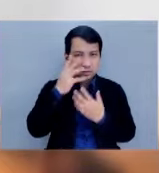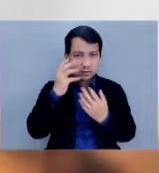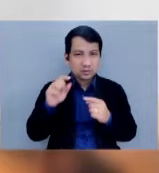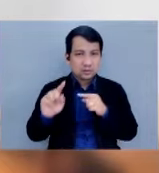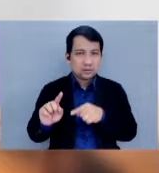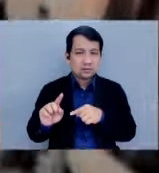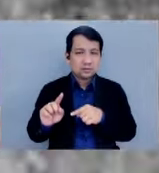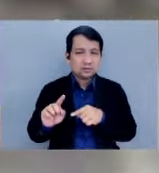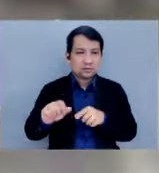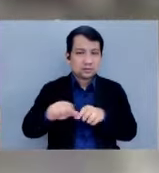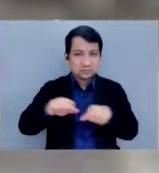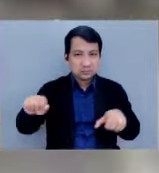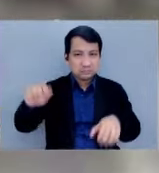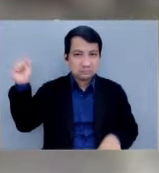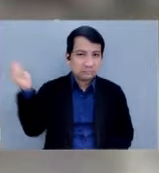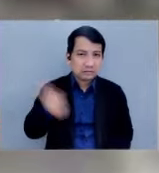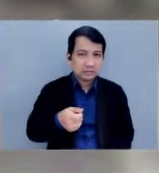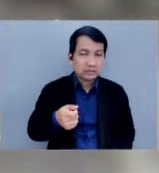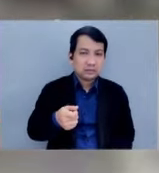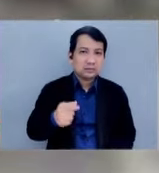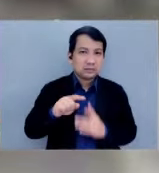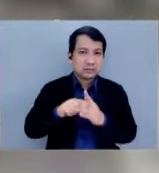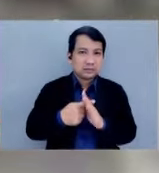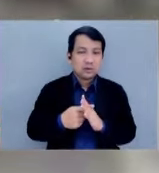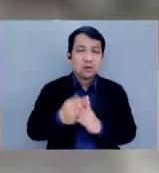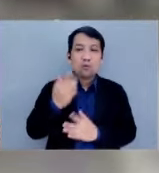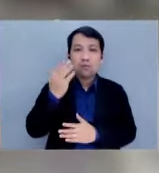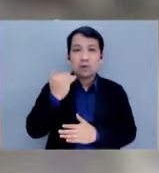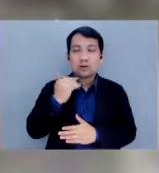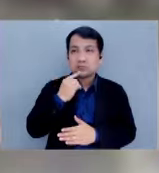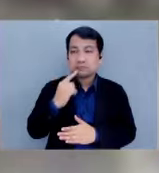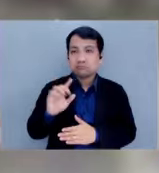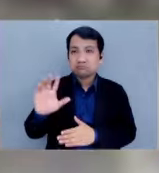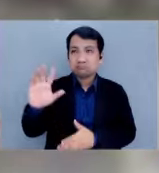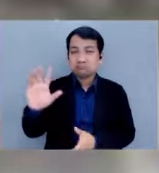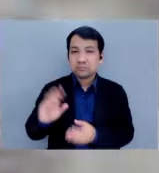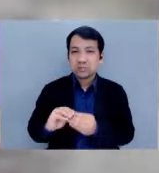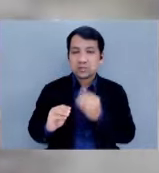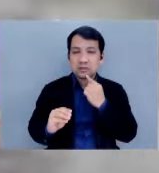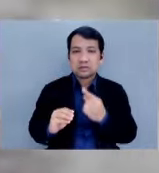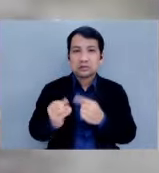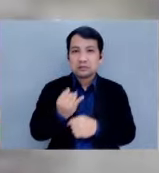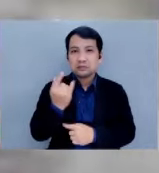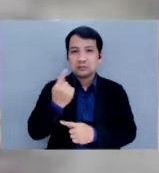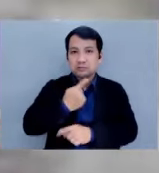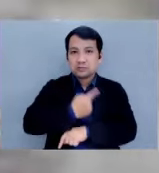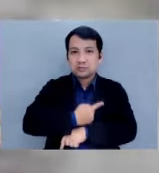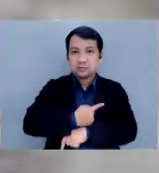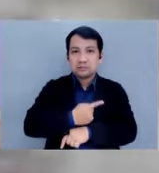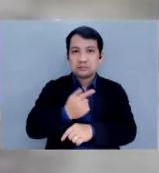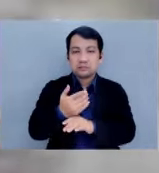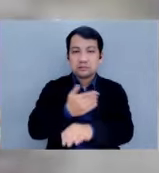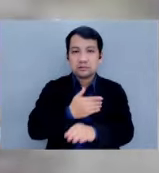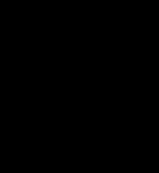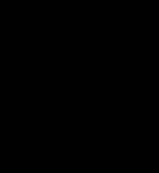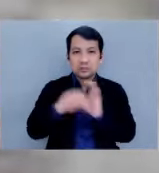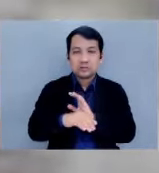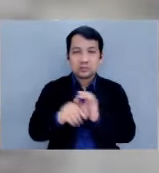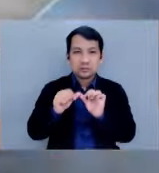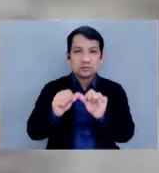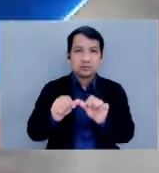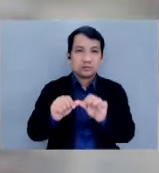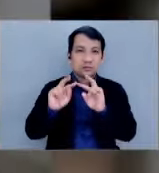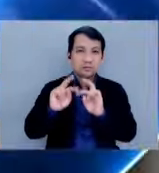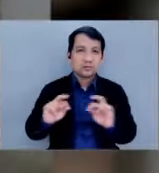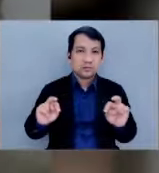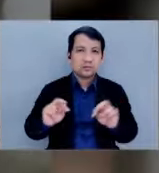ang biktima. Nag-ugat umano ito ng pagalitan ng biktima ang suspect ilang araw bago ang krimen. Patuloy ang imbestigasyon.